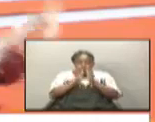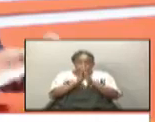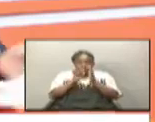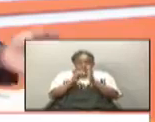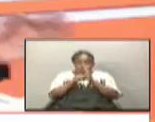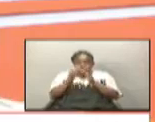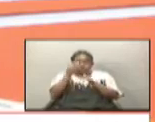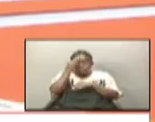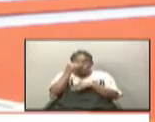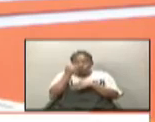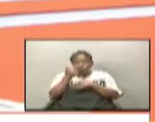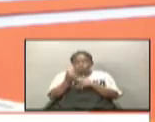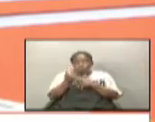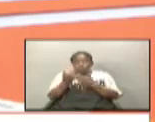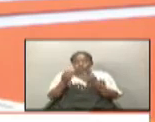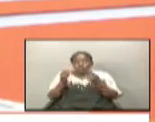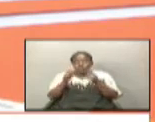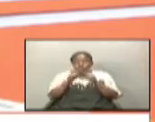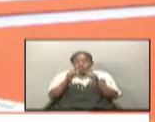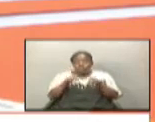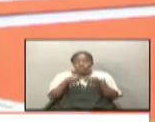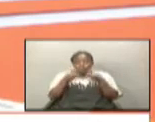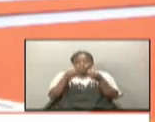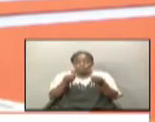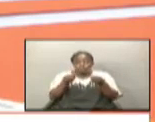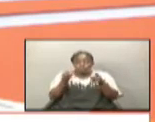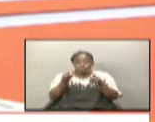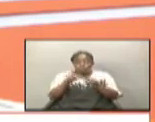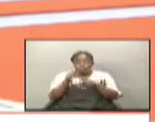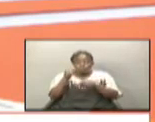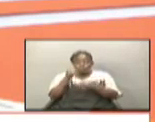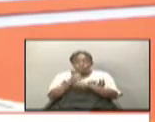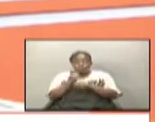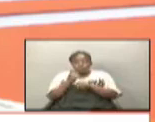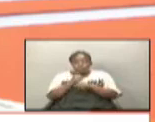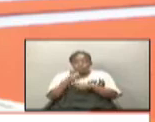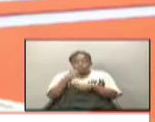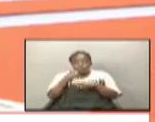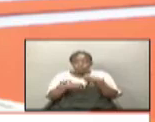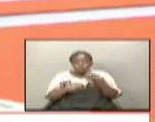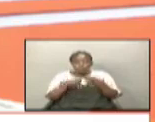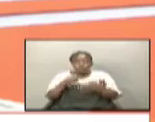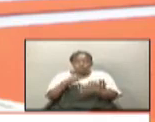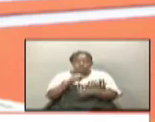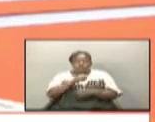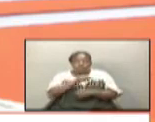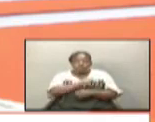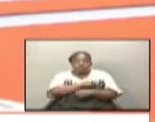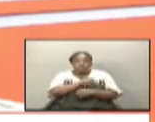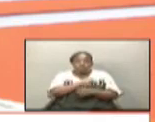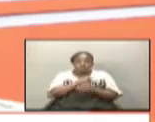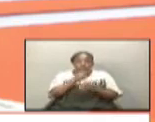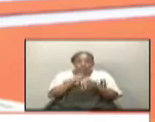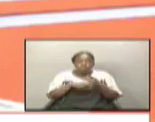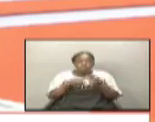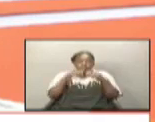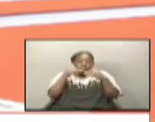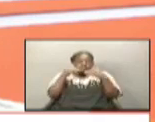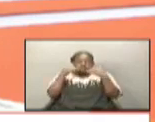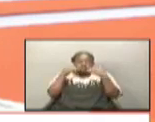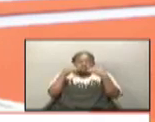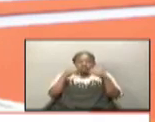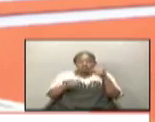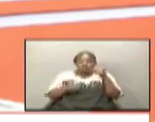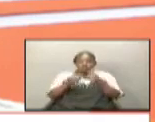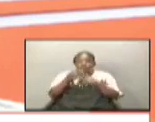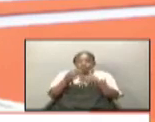ensonga lwaki yakikola bwatyo ne bakikuwa bulungi nnyo wano. Mulimu mwana muwala wuuno abanyumirwa omuko gwa ssenga agambye nti kasimayiro kaalina